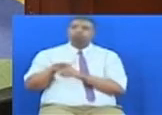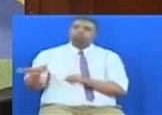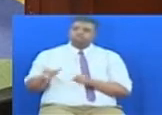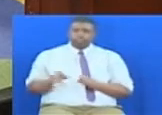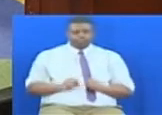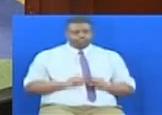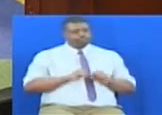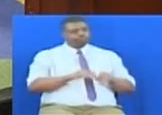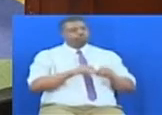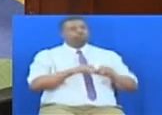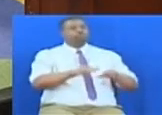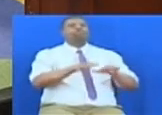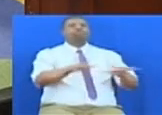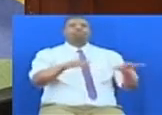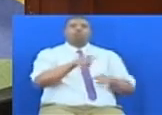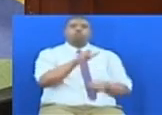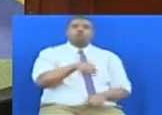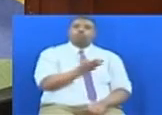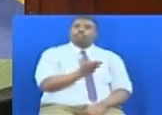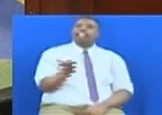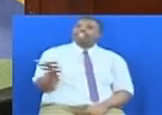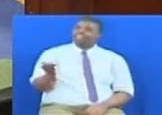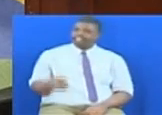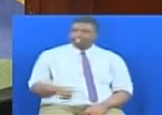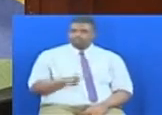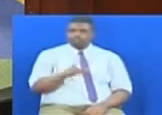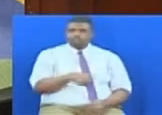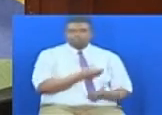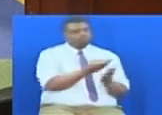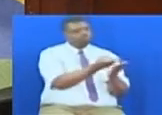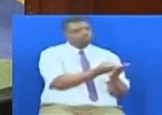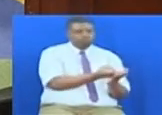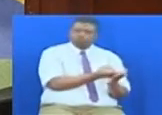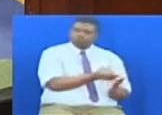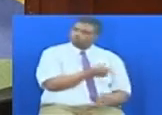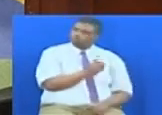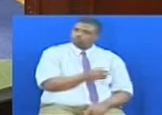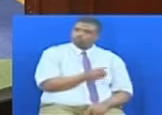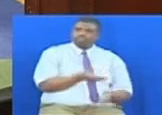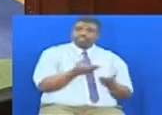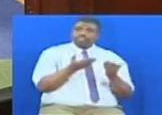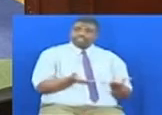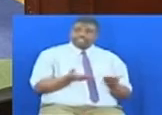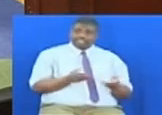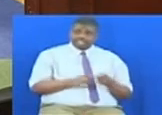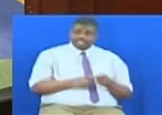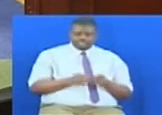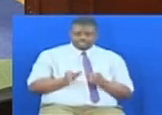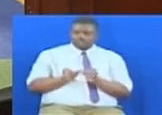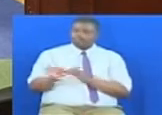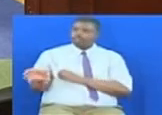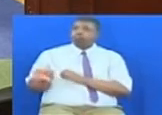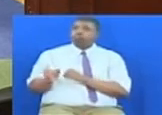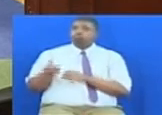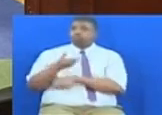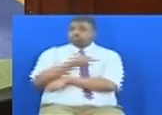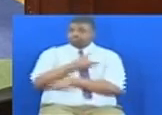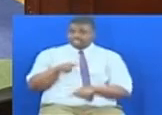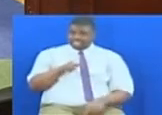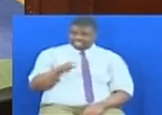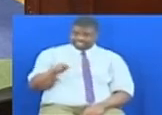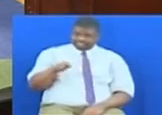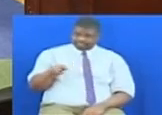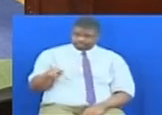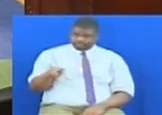watu wengine jamani, wale waliolala wasioweza kujisogeza. Sasa kuwa na hospitali maalum ni moja